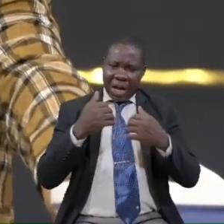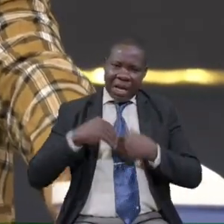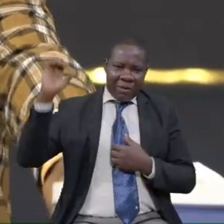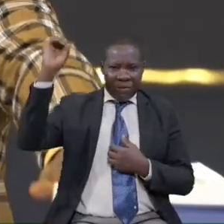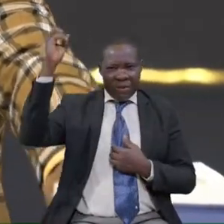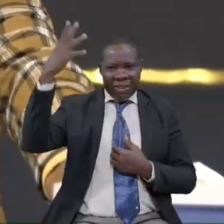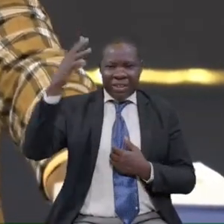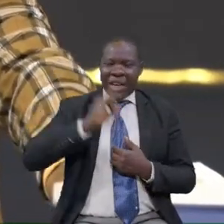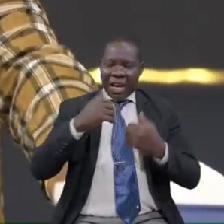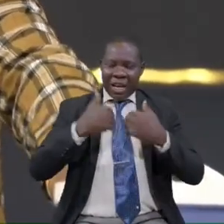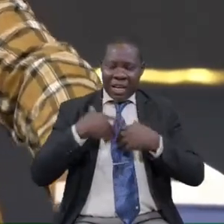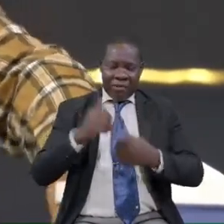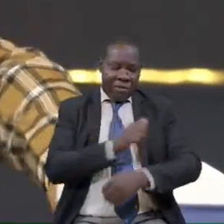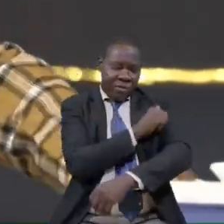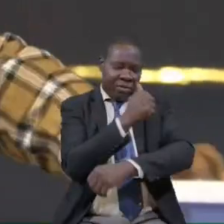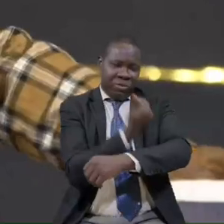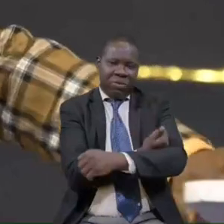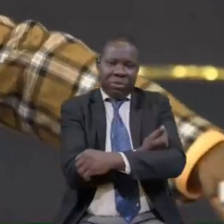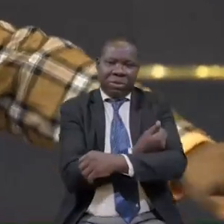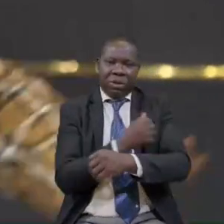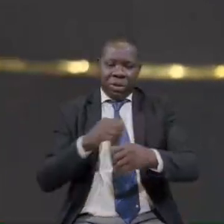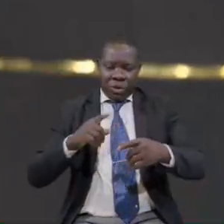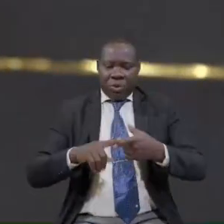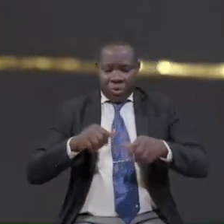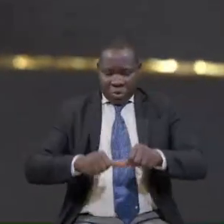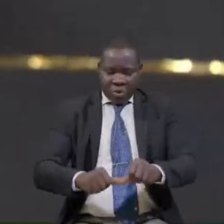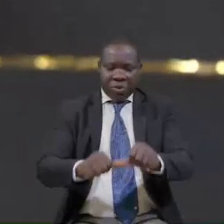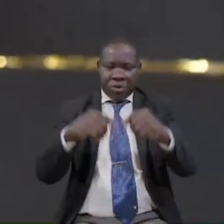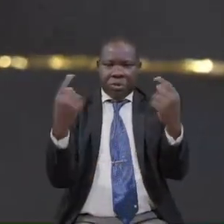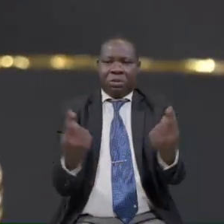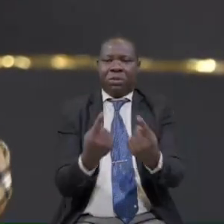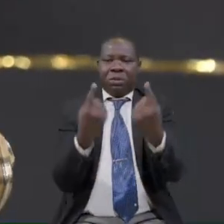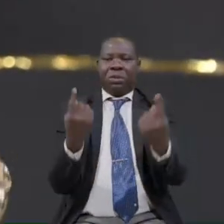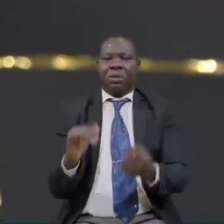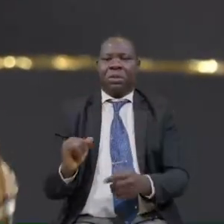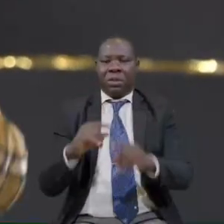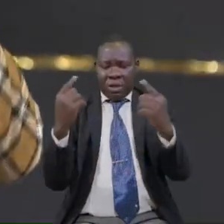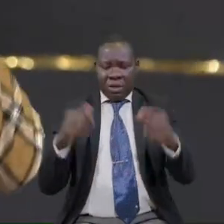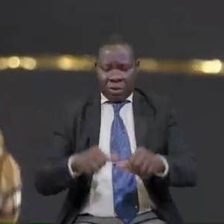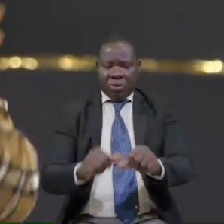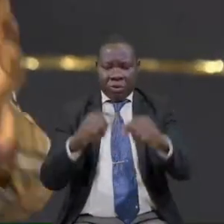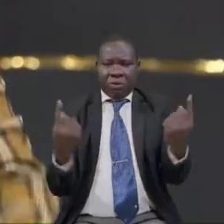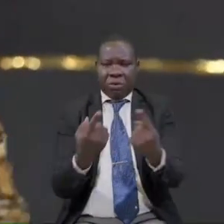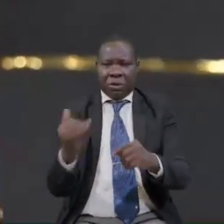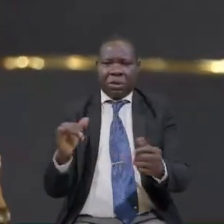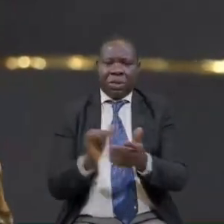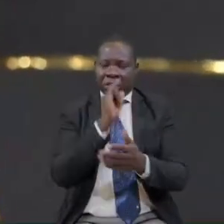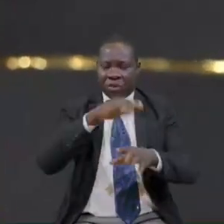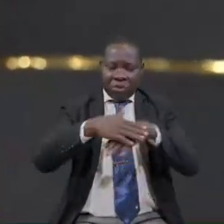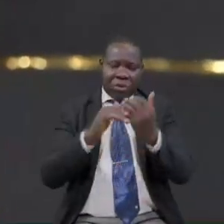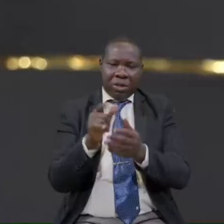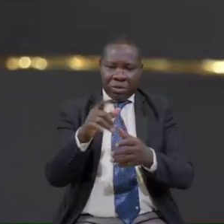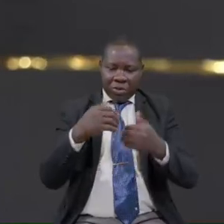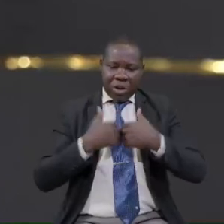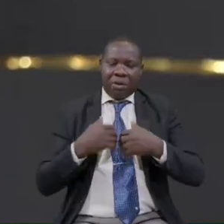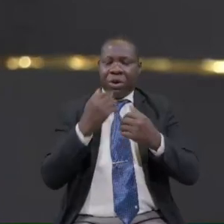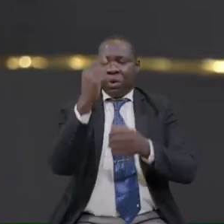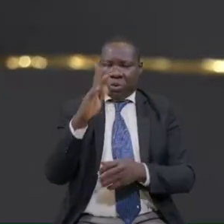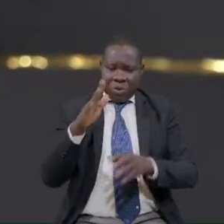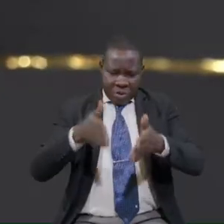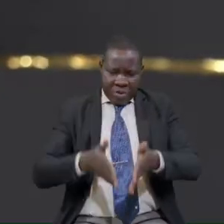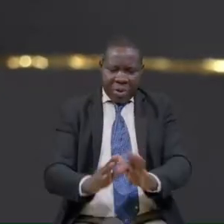la liberté. Et de continuer à pécher, pécher, pécher. Et tu es enfant de Dieu, que Dieu tolère tes